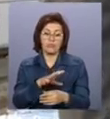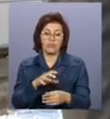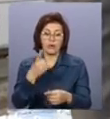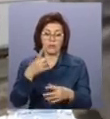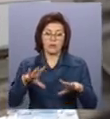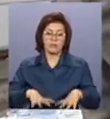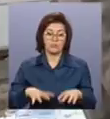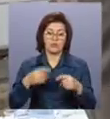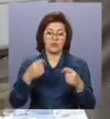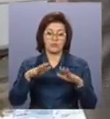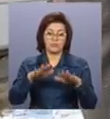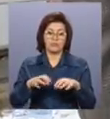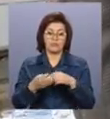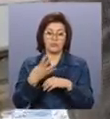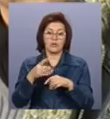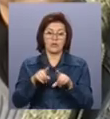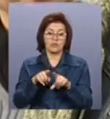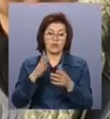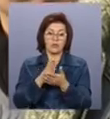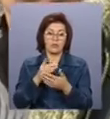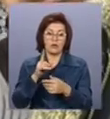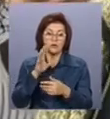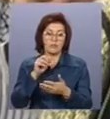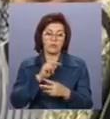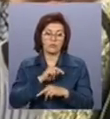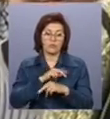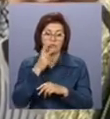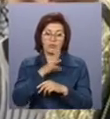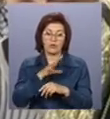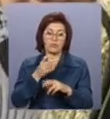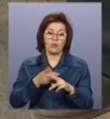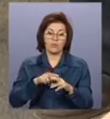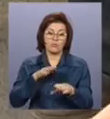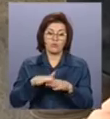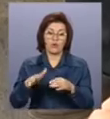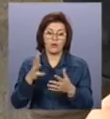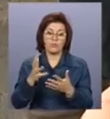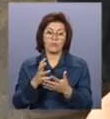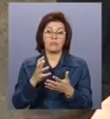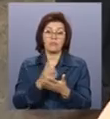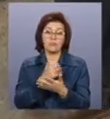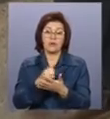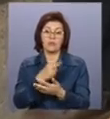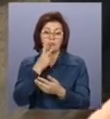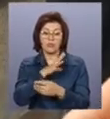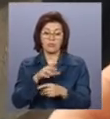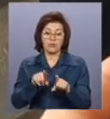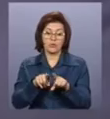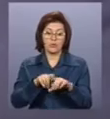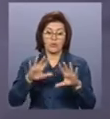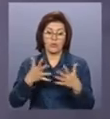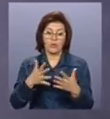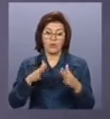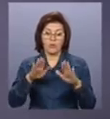базарда бірнеше сауда орны бар сатушылар жалдамалы жұмысшыларын көрсетпей, толық табыс көзін жасырып қалады. Осындай